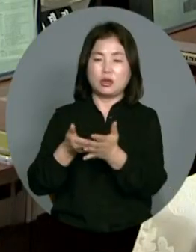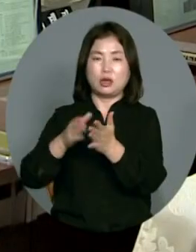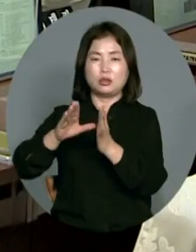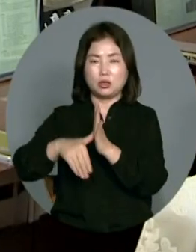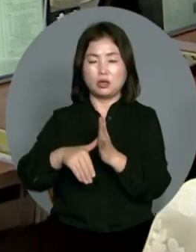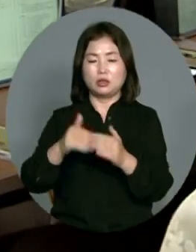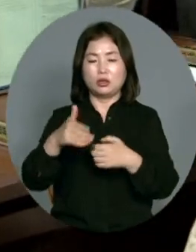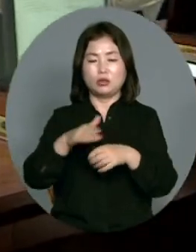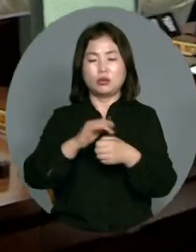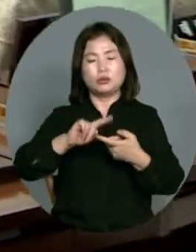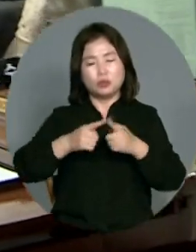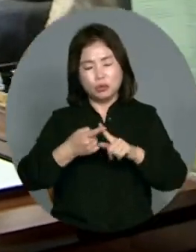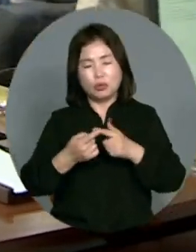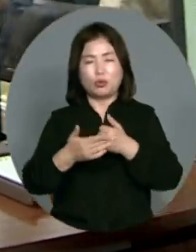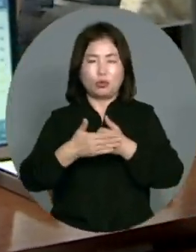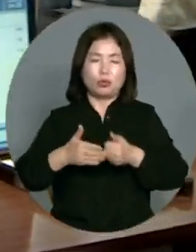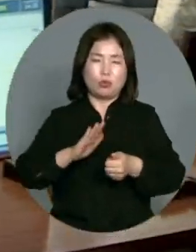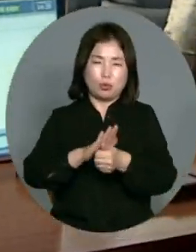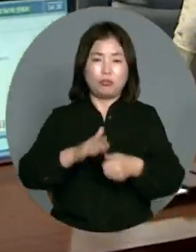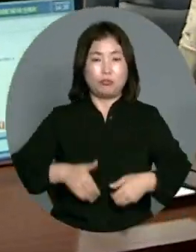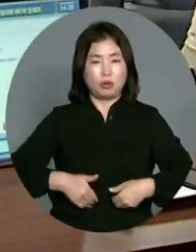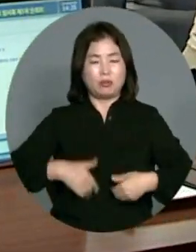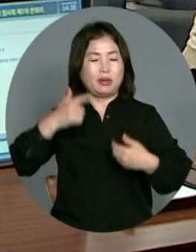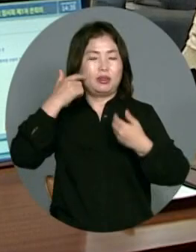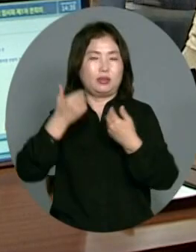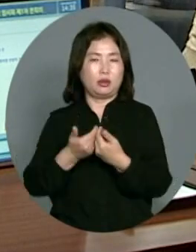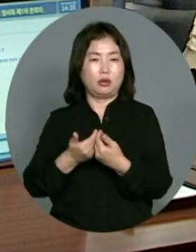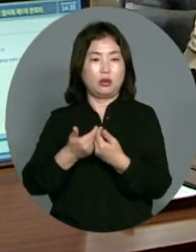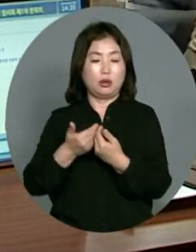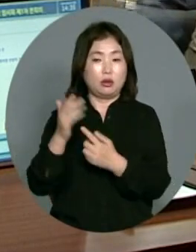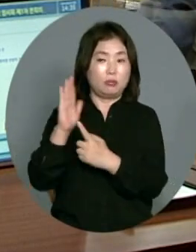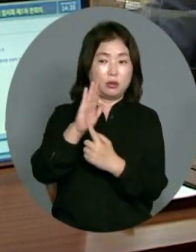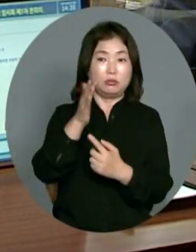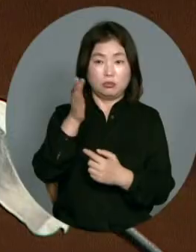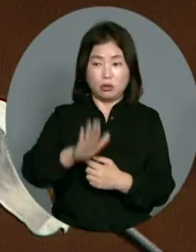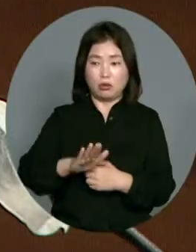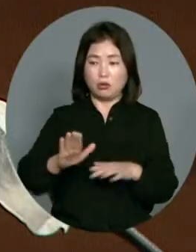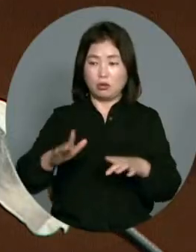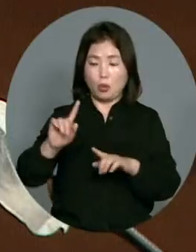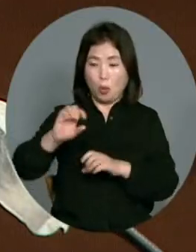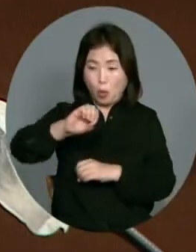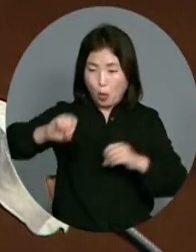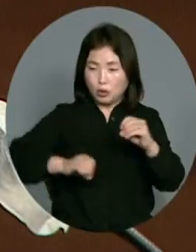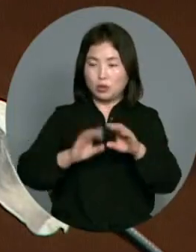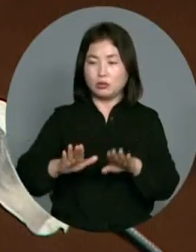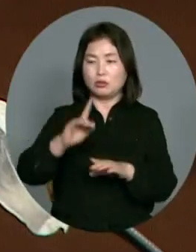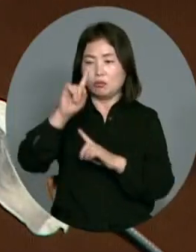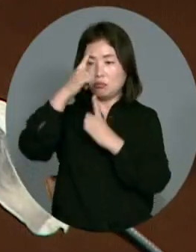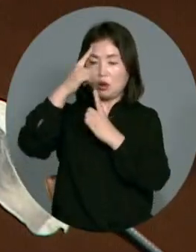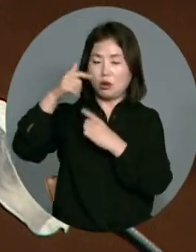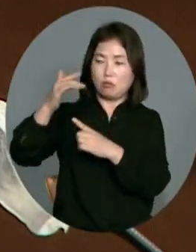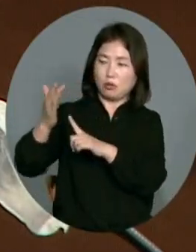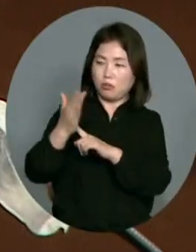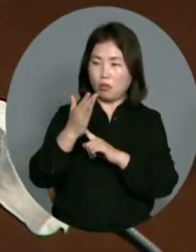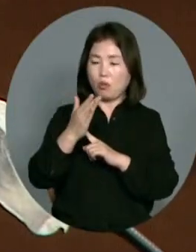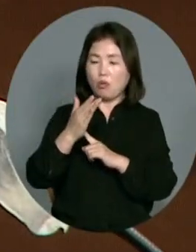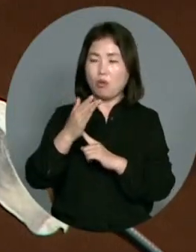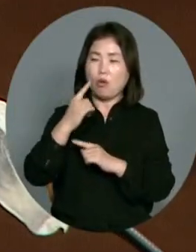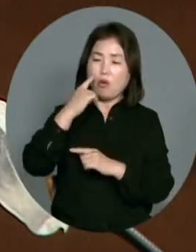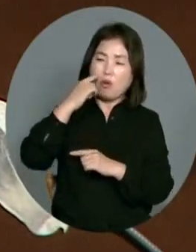대구경북 상생 을 강조하며 반대 의사를 분명히 했던 만큼 이 지사 발언에 진위에 대한 궁금증도